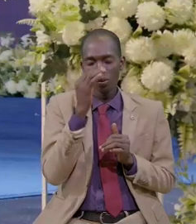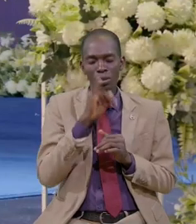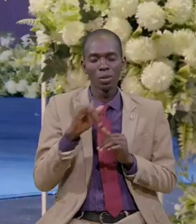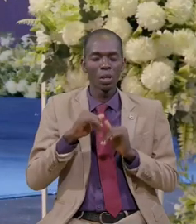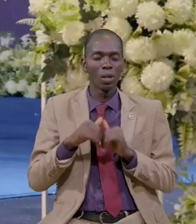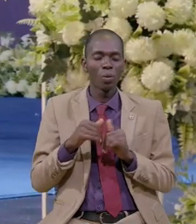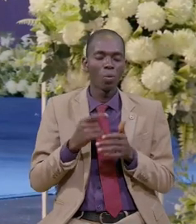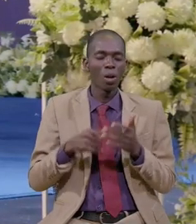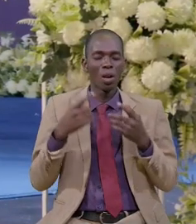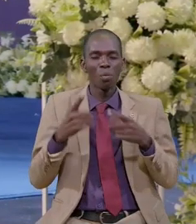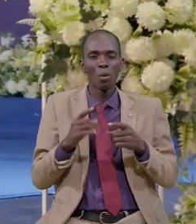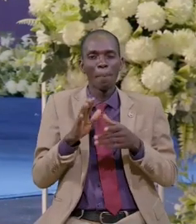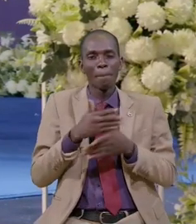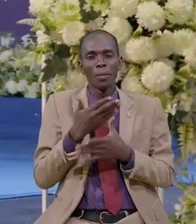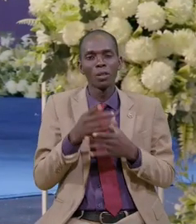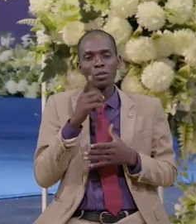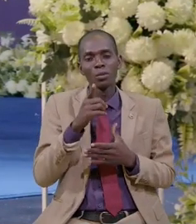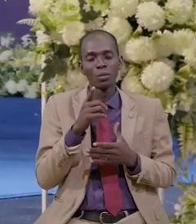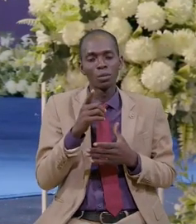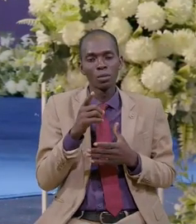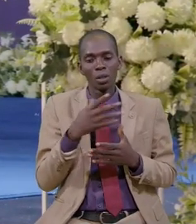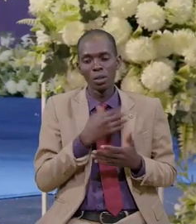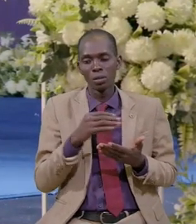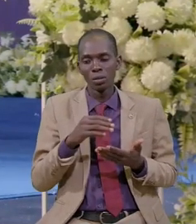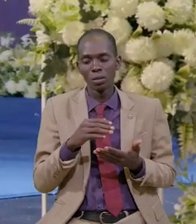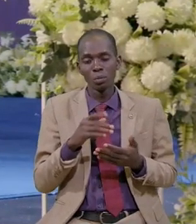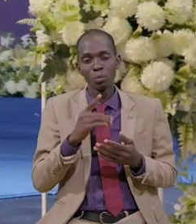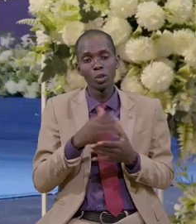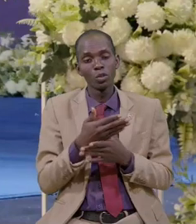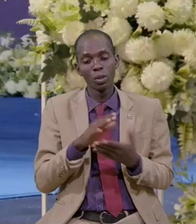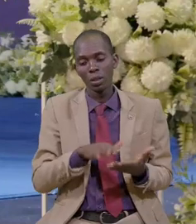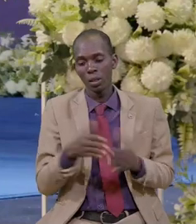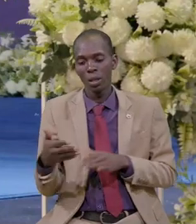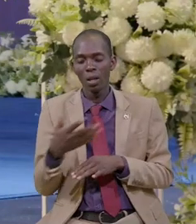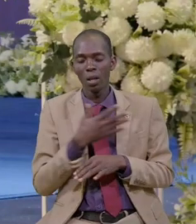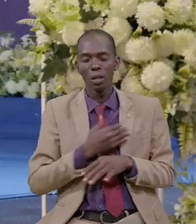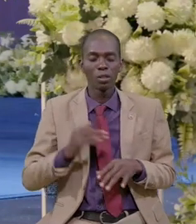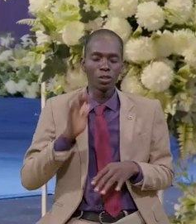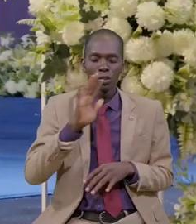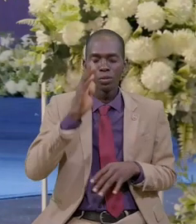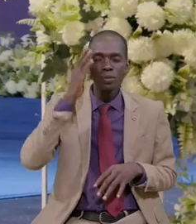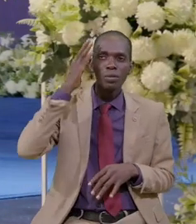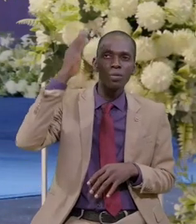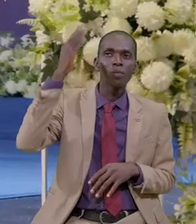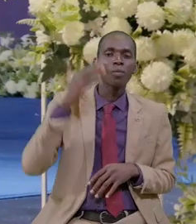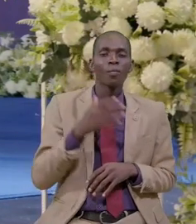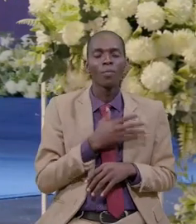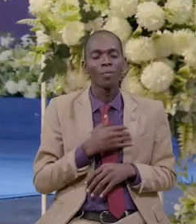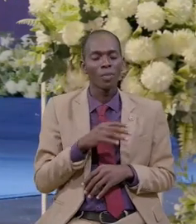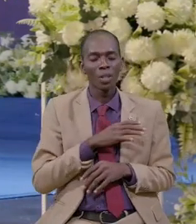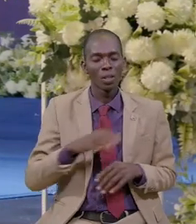connaissant ce qui est arrivé entre la mort et la destinée? Est-ce que Christ peut dire ça de toi?